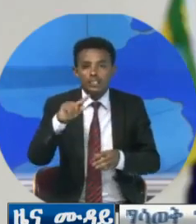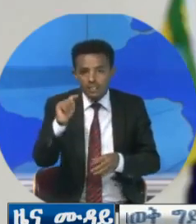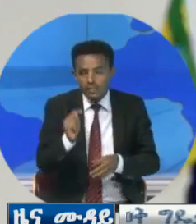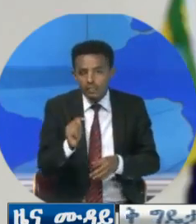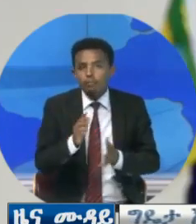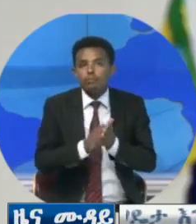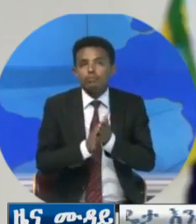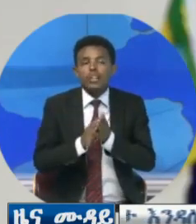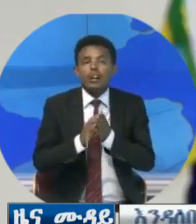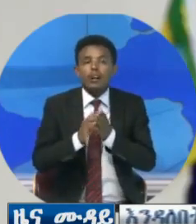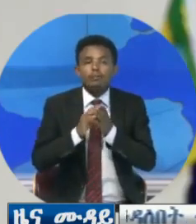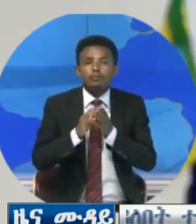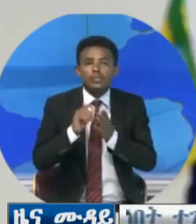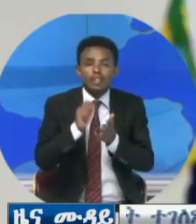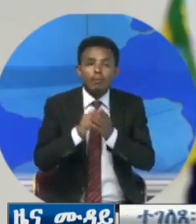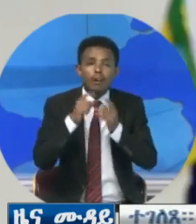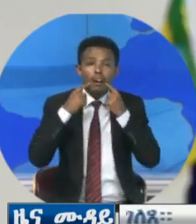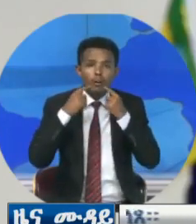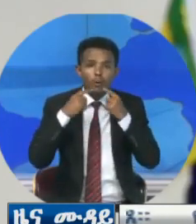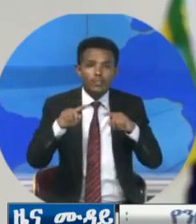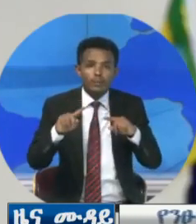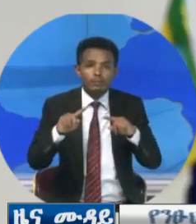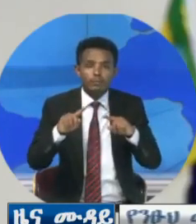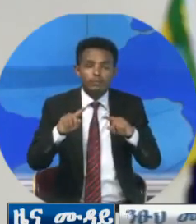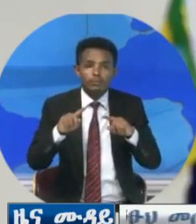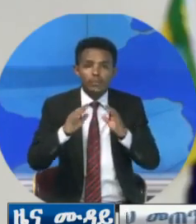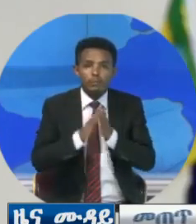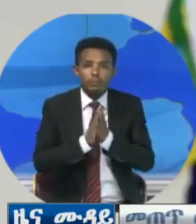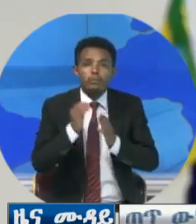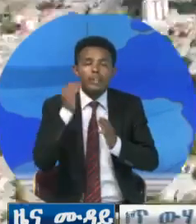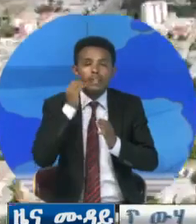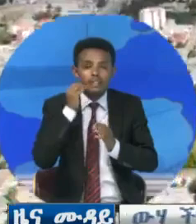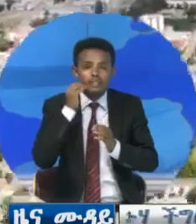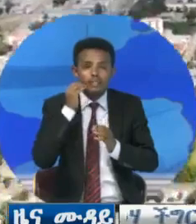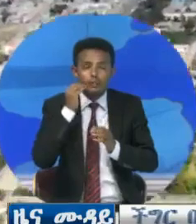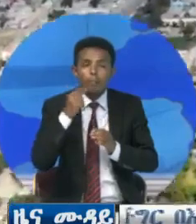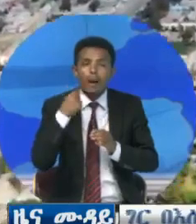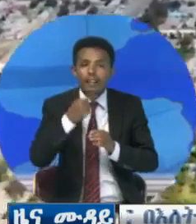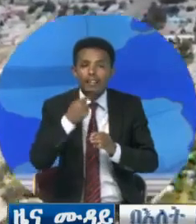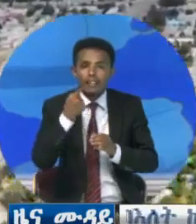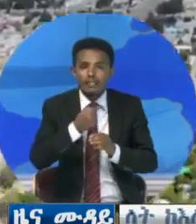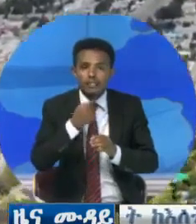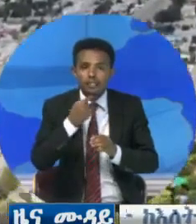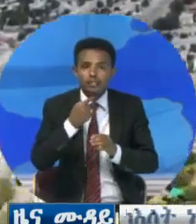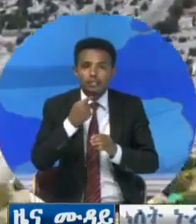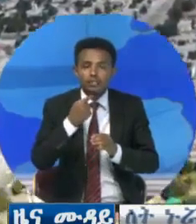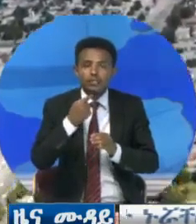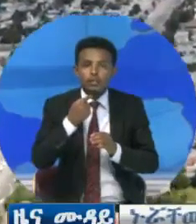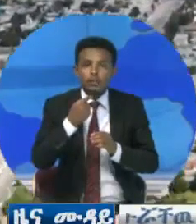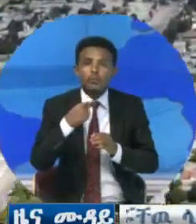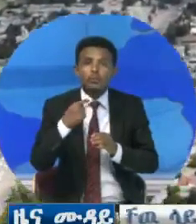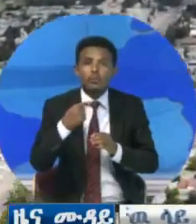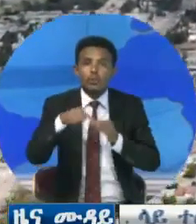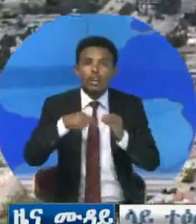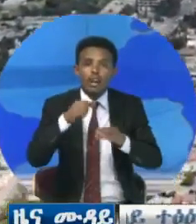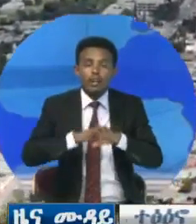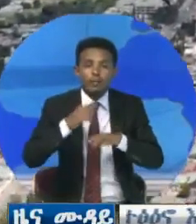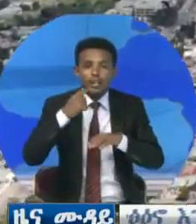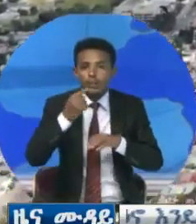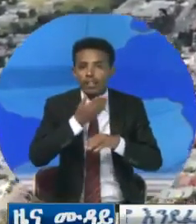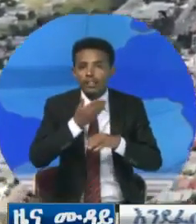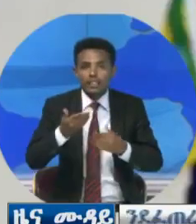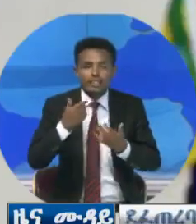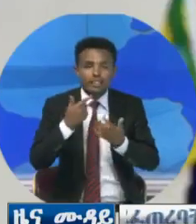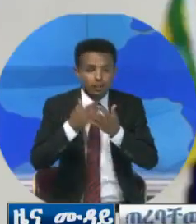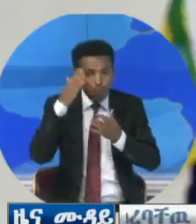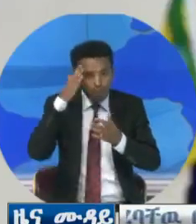አዋጅም ስለ በግለሰቦች ይዞታ ቤት ማንነት ዙሪያ የሚለውም ነገር አለ።